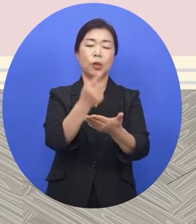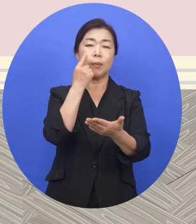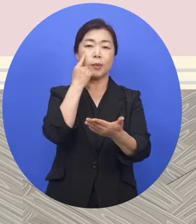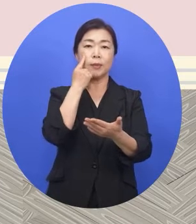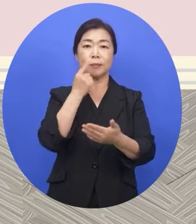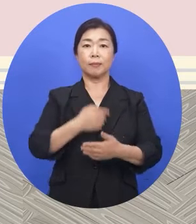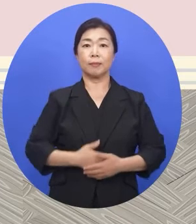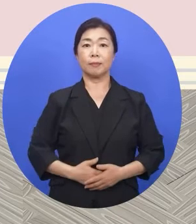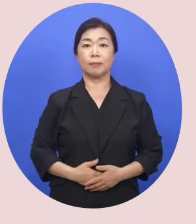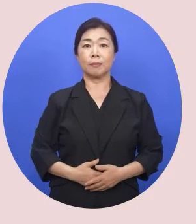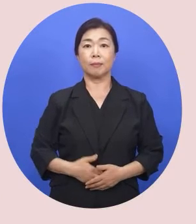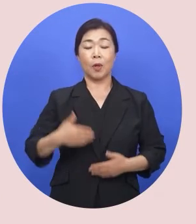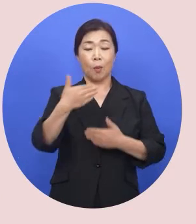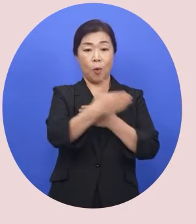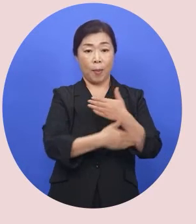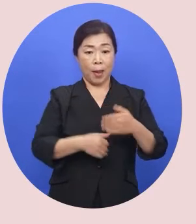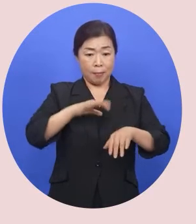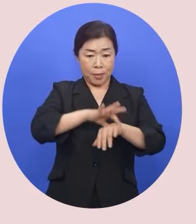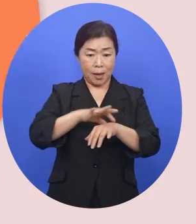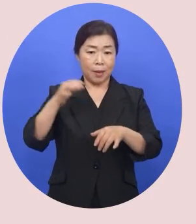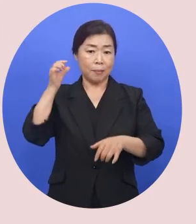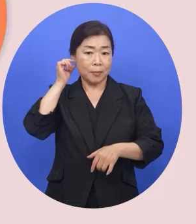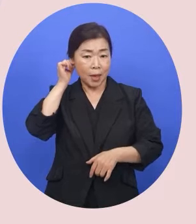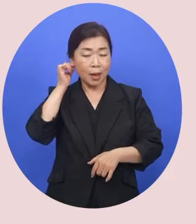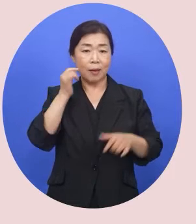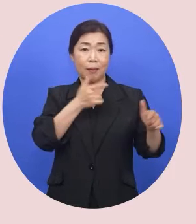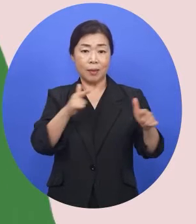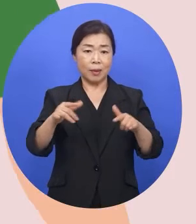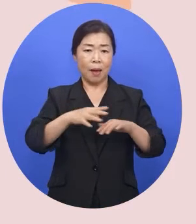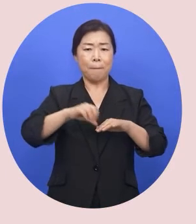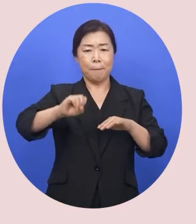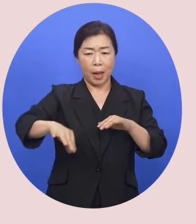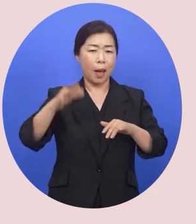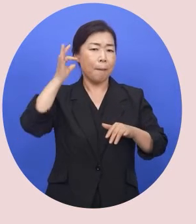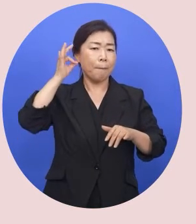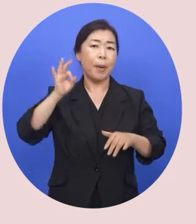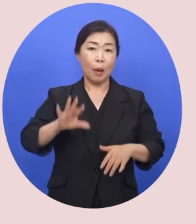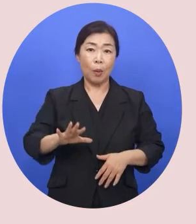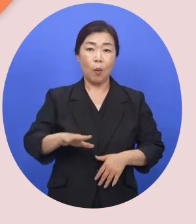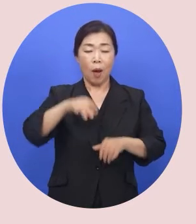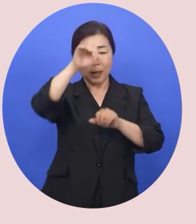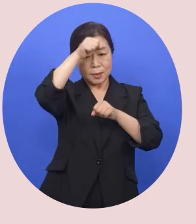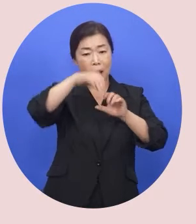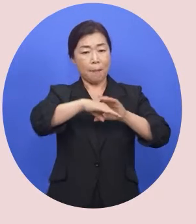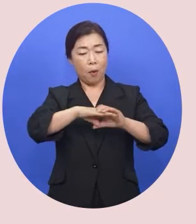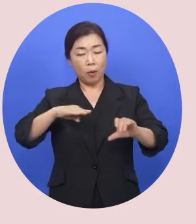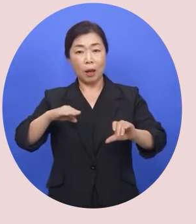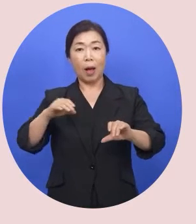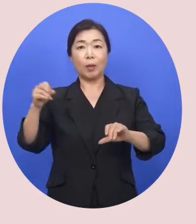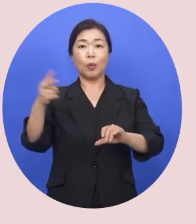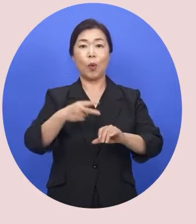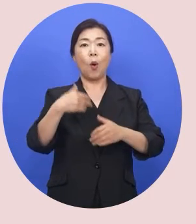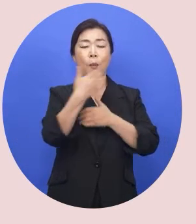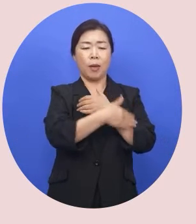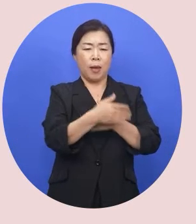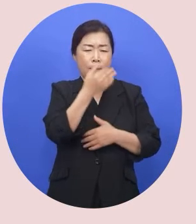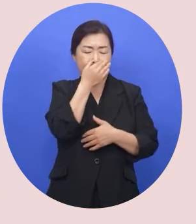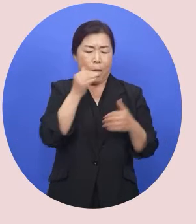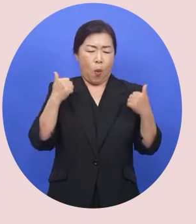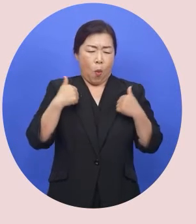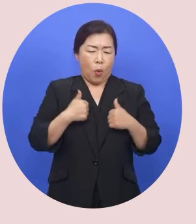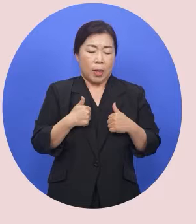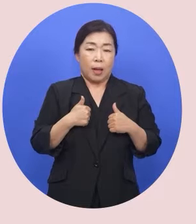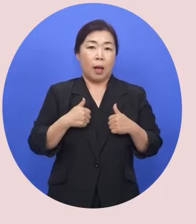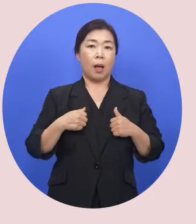누워주세요. 몸에 착용하고 있는 액세서리를 풀고 신발을 벗거나 몸에